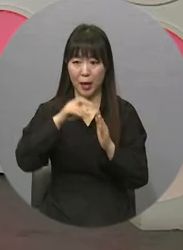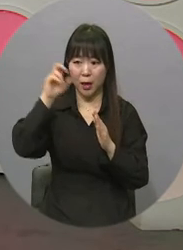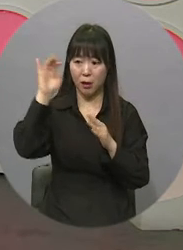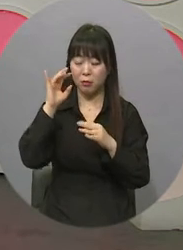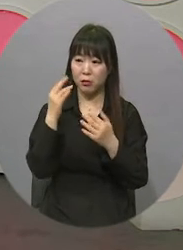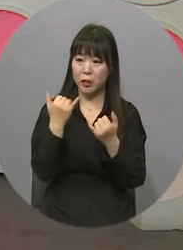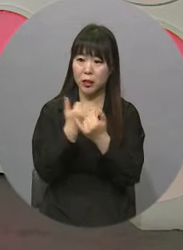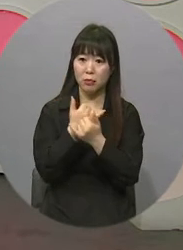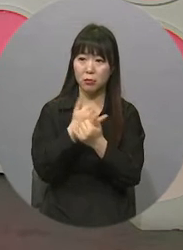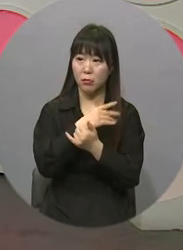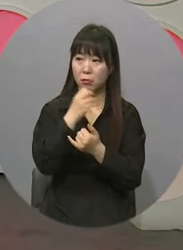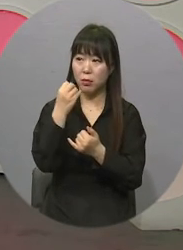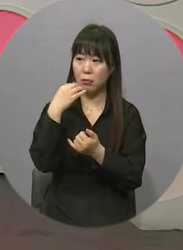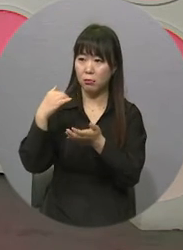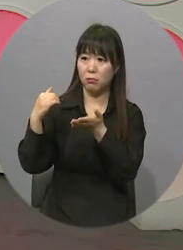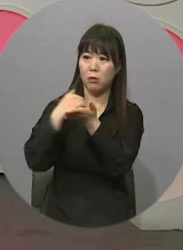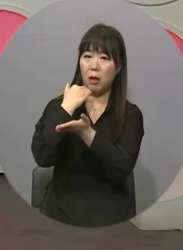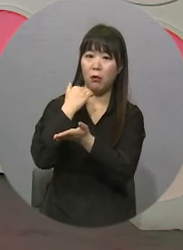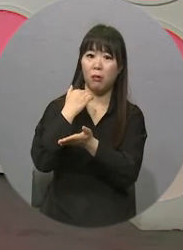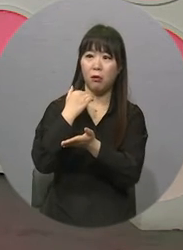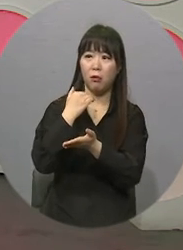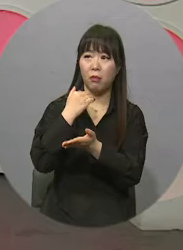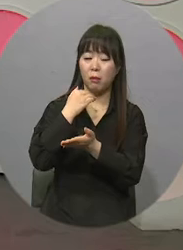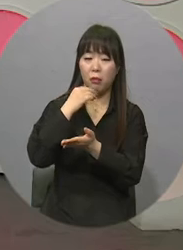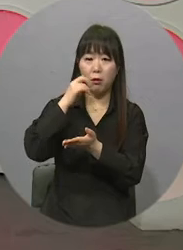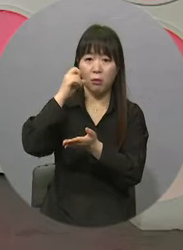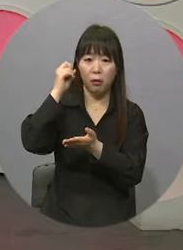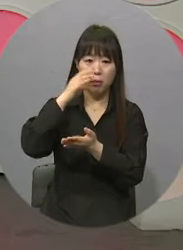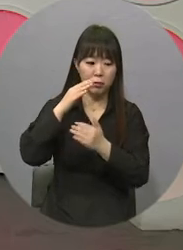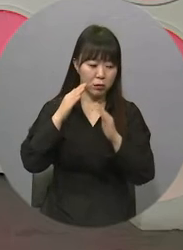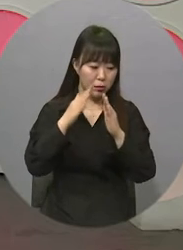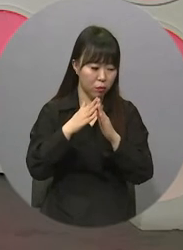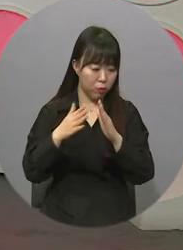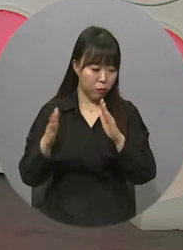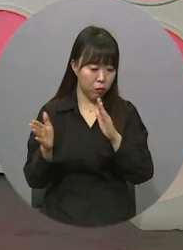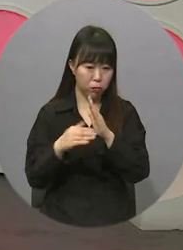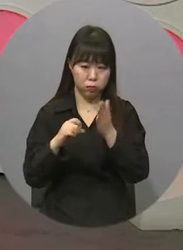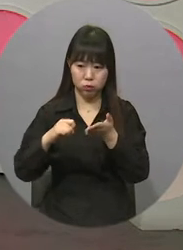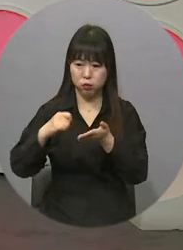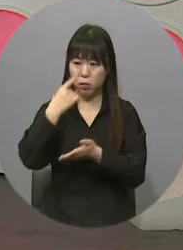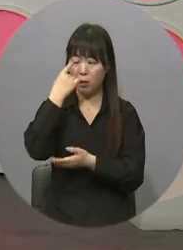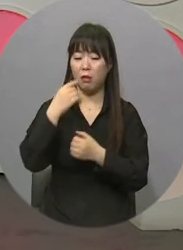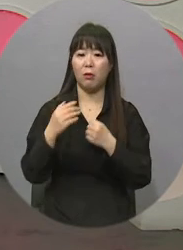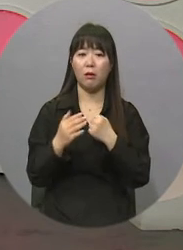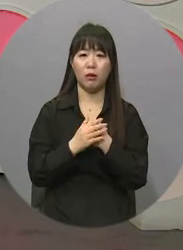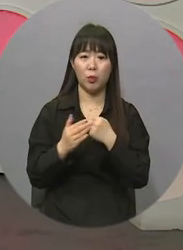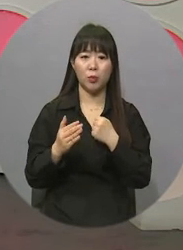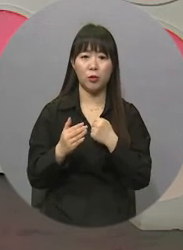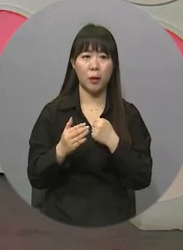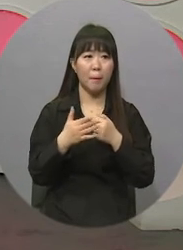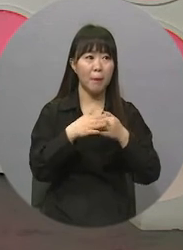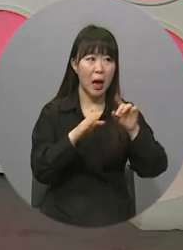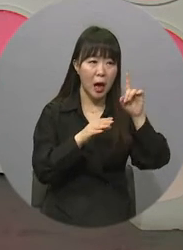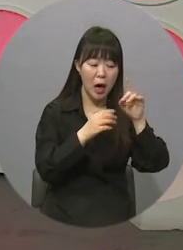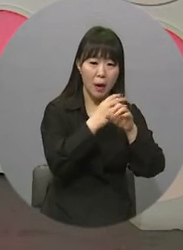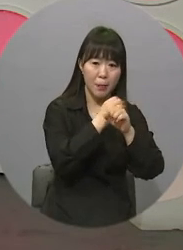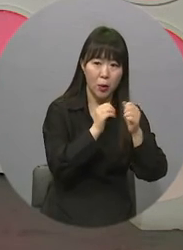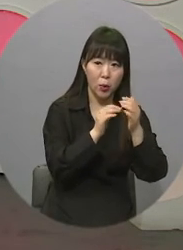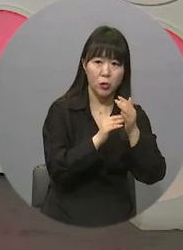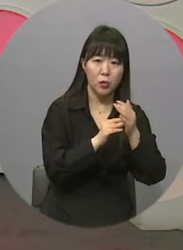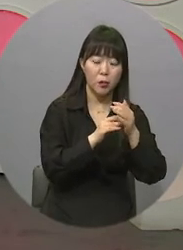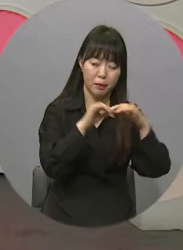갑자기 나가달라고 하여 졸지에 집도 없이 쫓겨나서 급히 원룸을 구하고 면접을